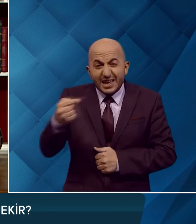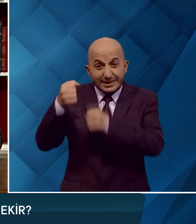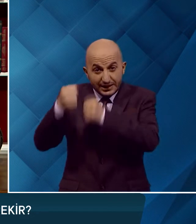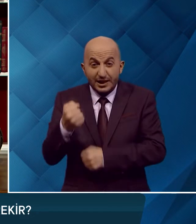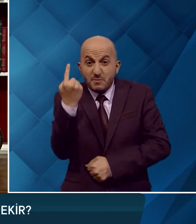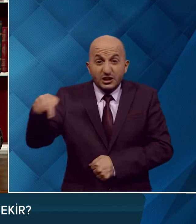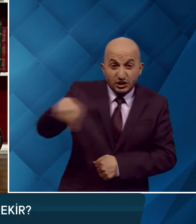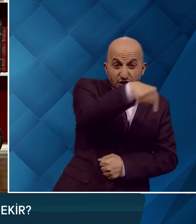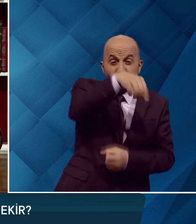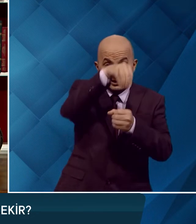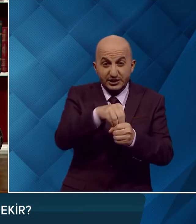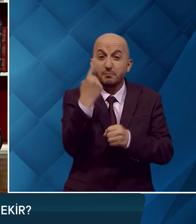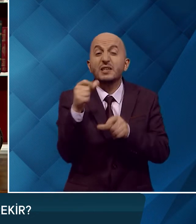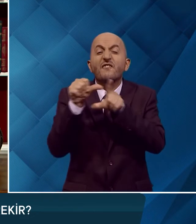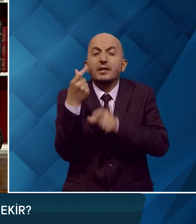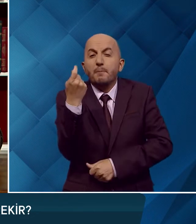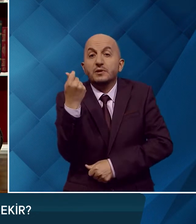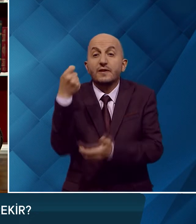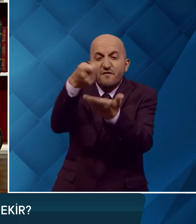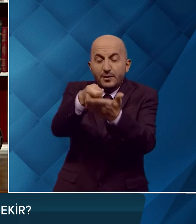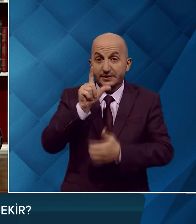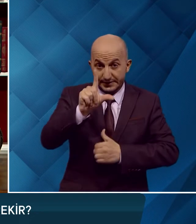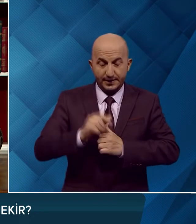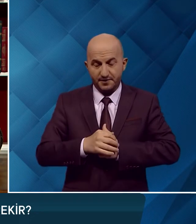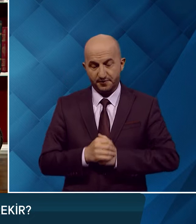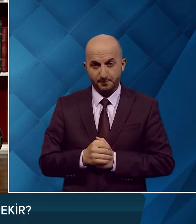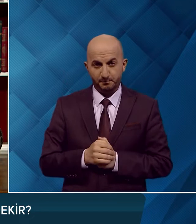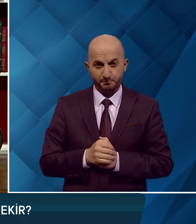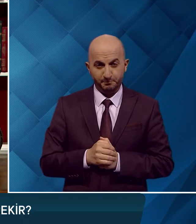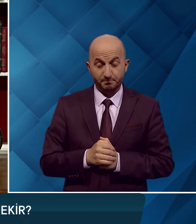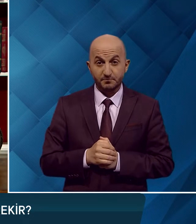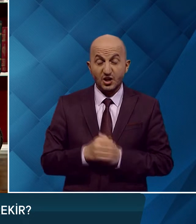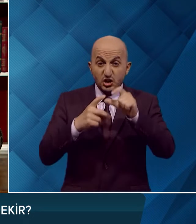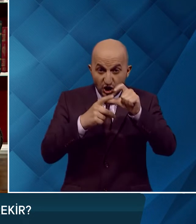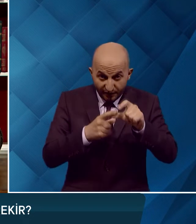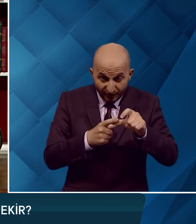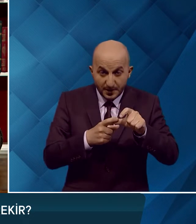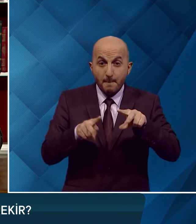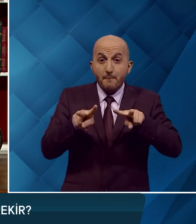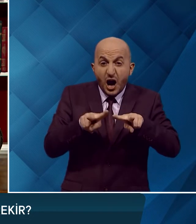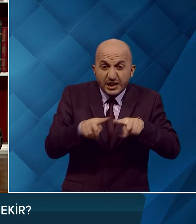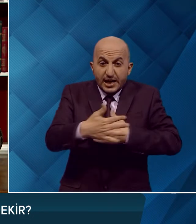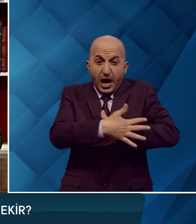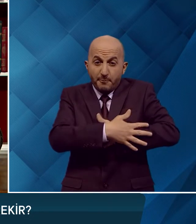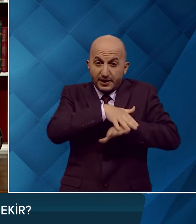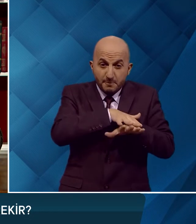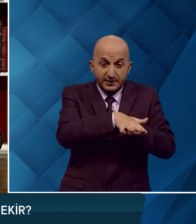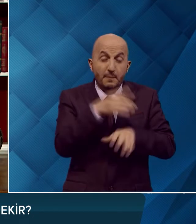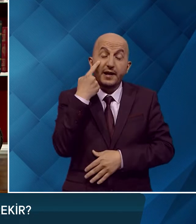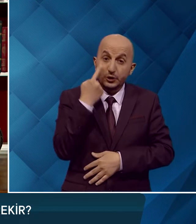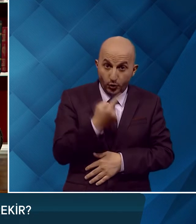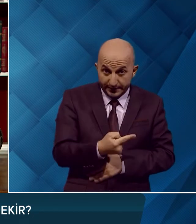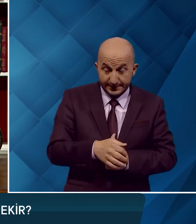Tamamlanmayan her şart için bir fitre miktarı sadaka verilmesi gerekir. Şafi, Maliki ve Hanberi